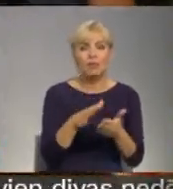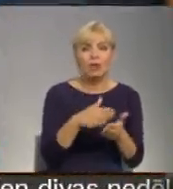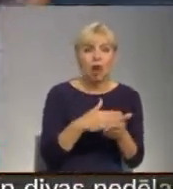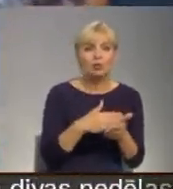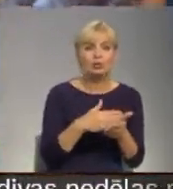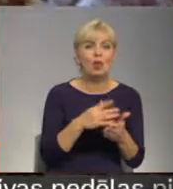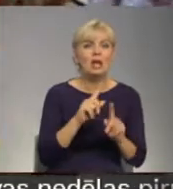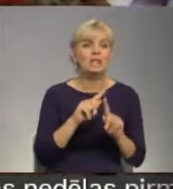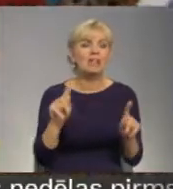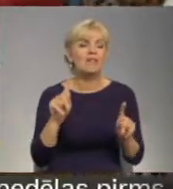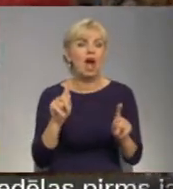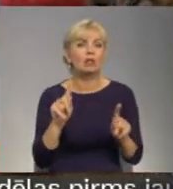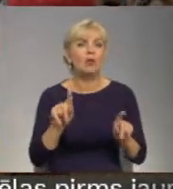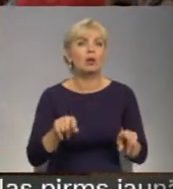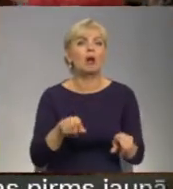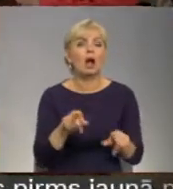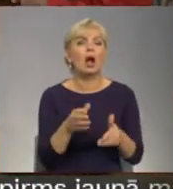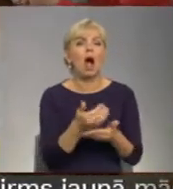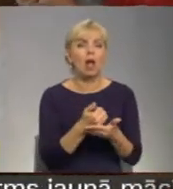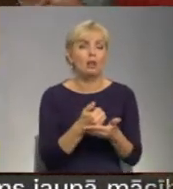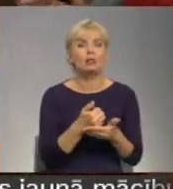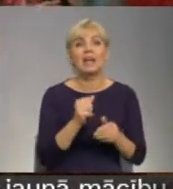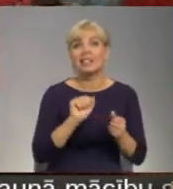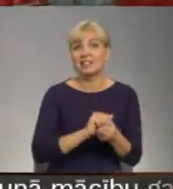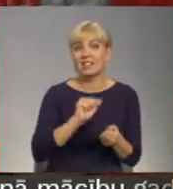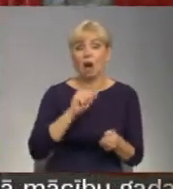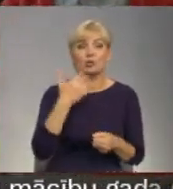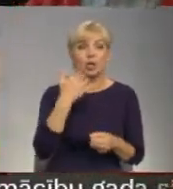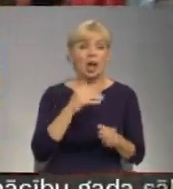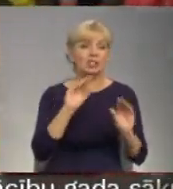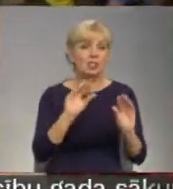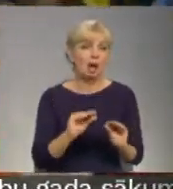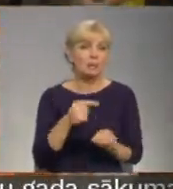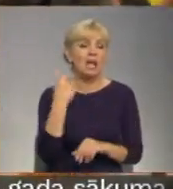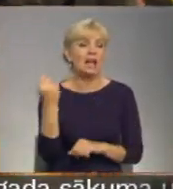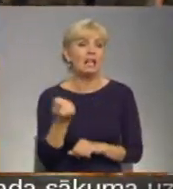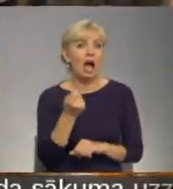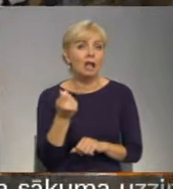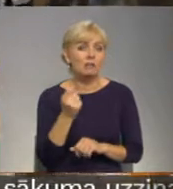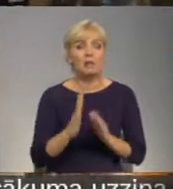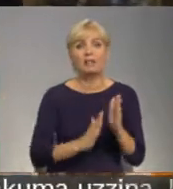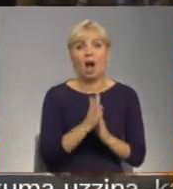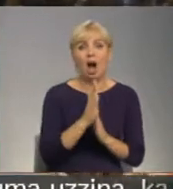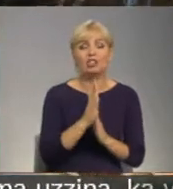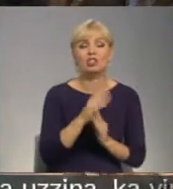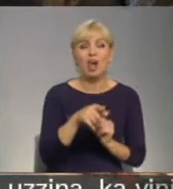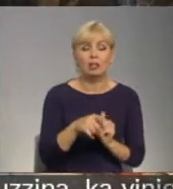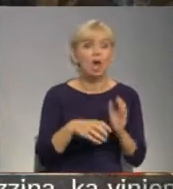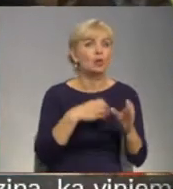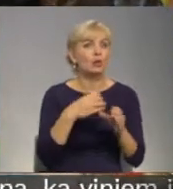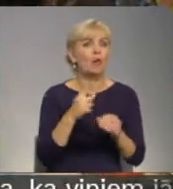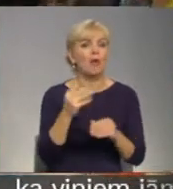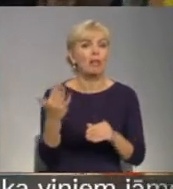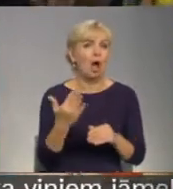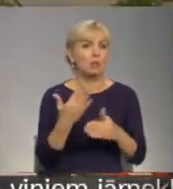kolekciju. Viņš atzīst, ka sausā un karstā vasara, kas samazinājusi labības un daudz dārziņu ražību, tomātiem nākus par